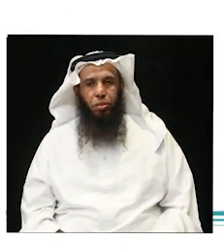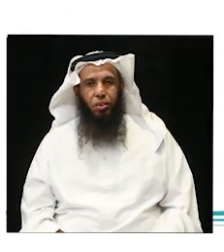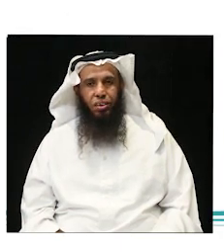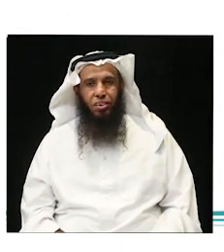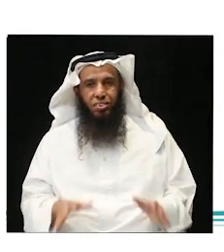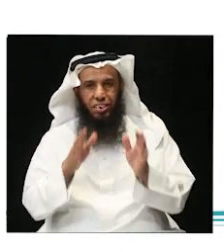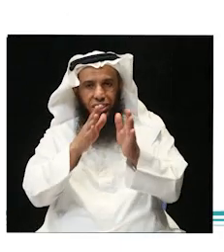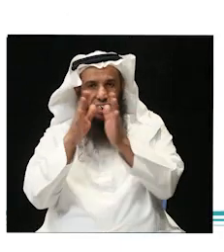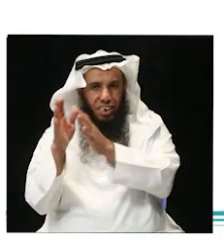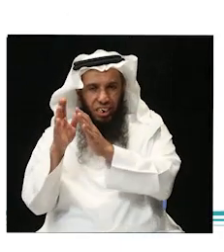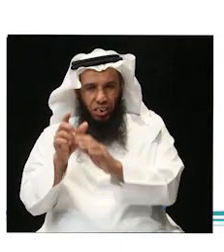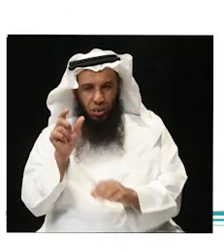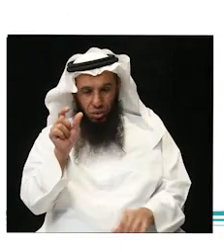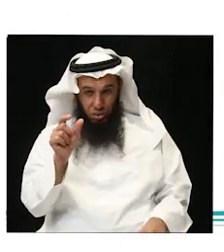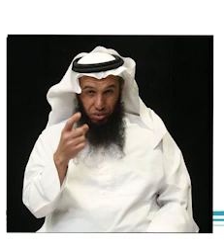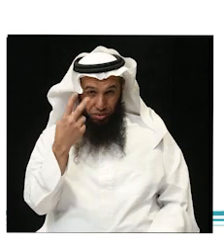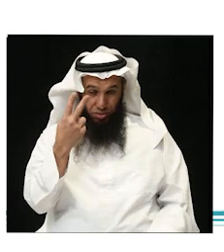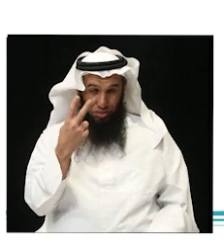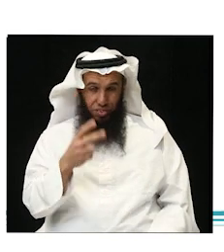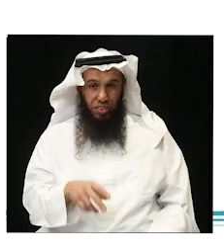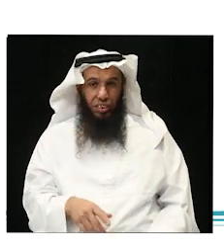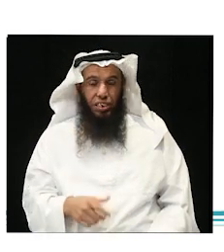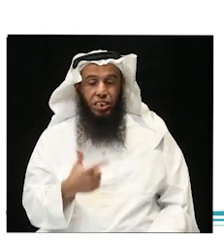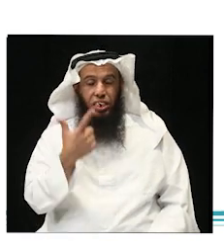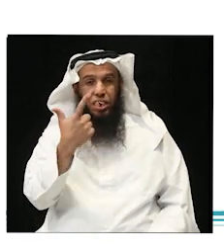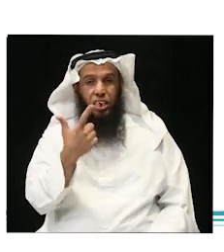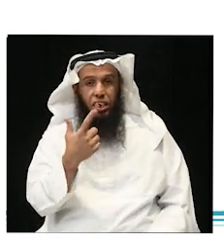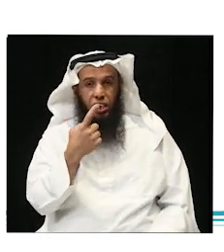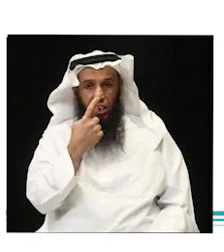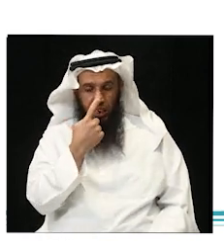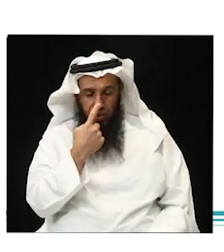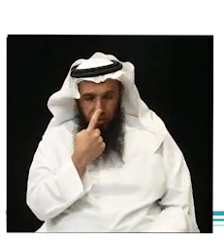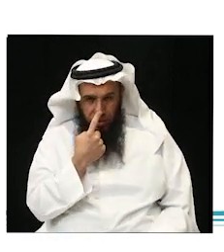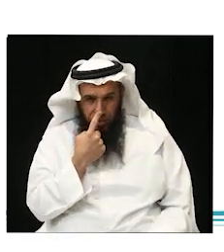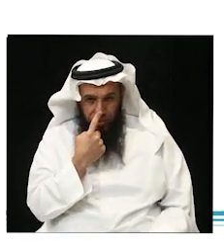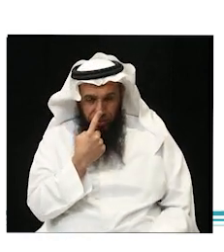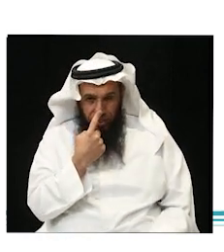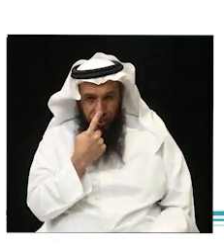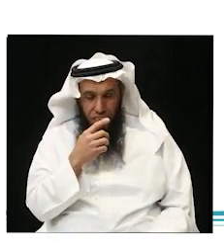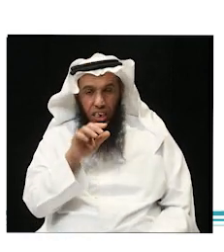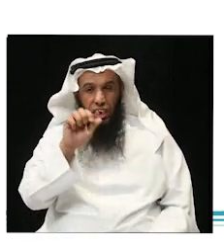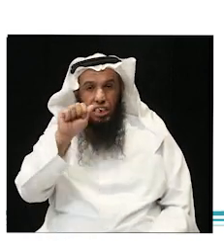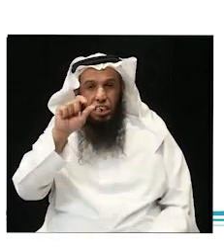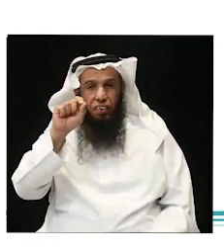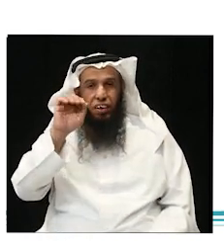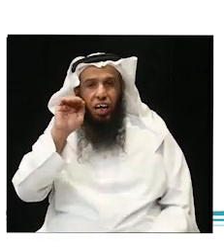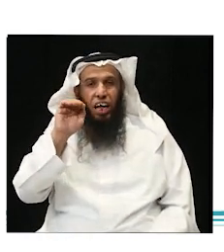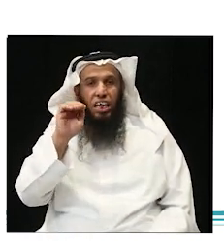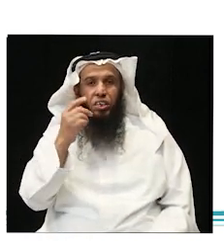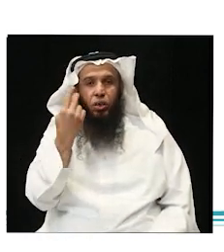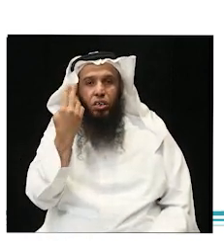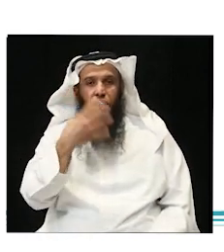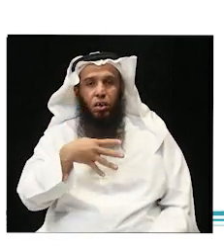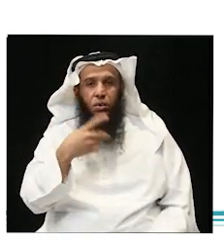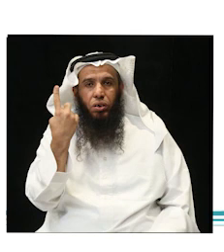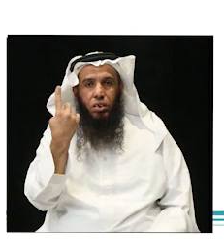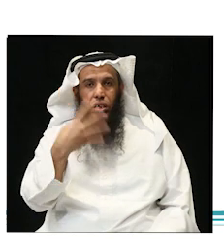في هذه الوحدة الثانية الدرس السابع العبادة صفحة 41، صفحة